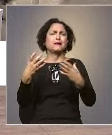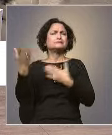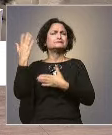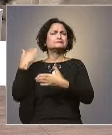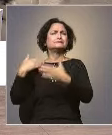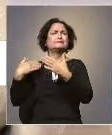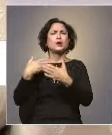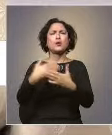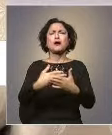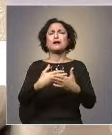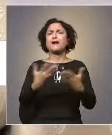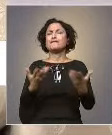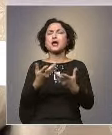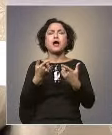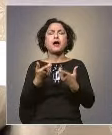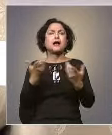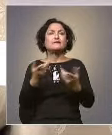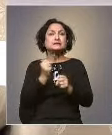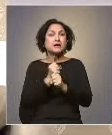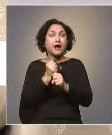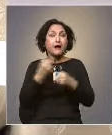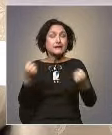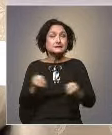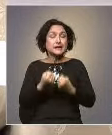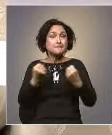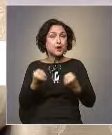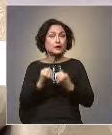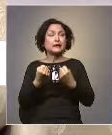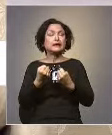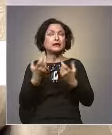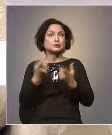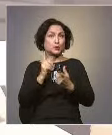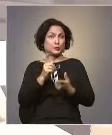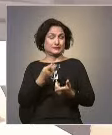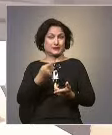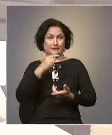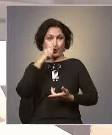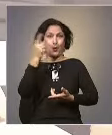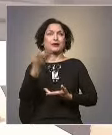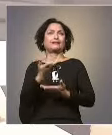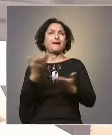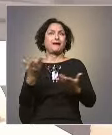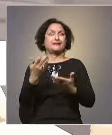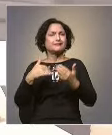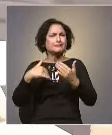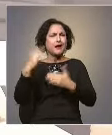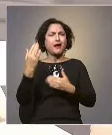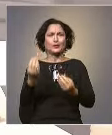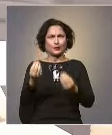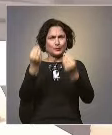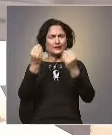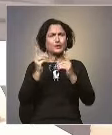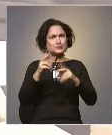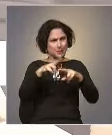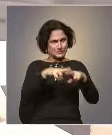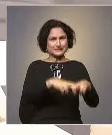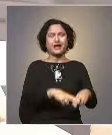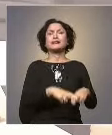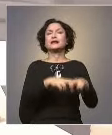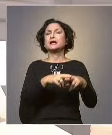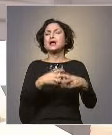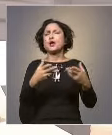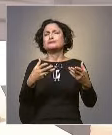Пловдив. Кои са обаче разработките през годините, с които да кажем, че се гордеете? Най-добрите разработки, те, които са останали? Ими,